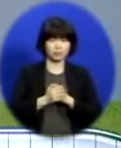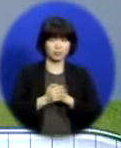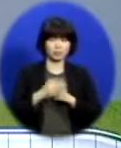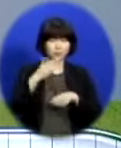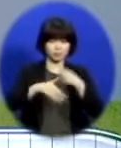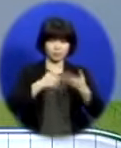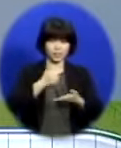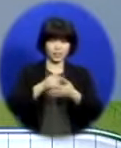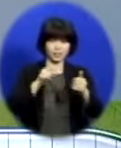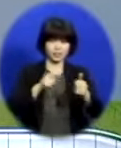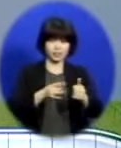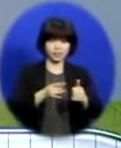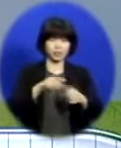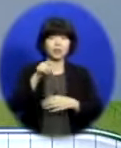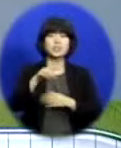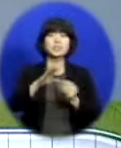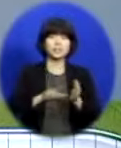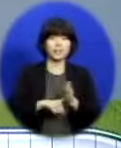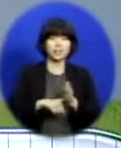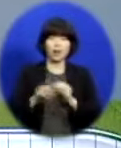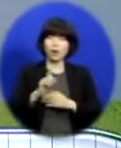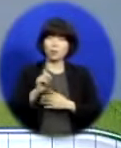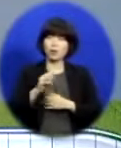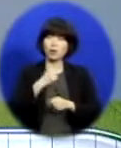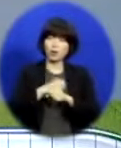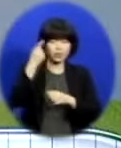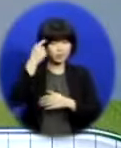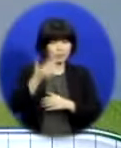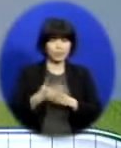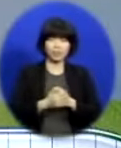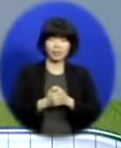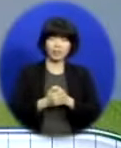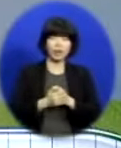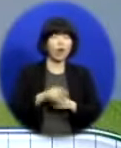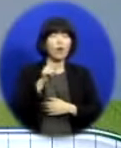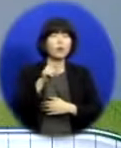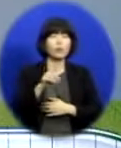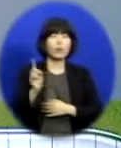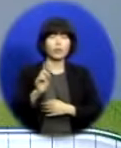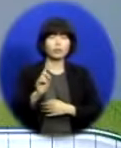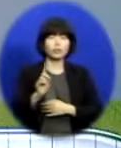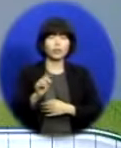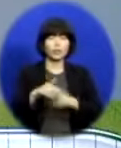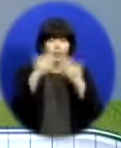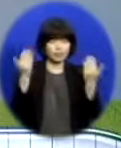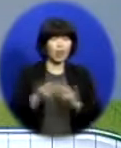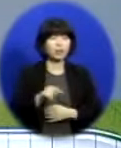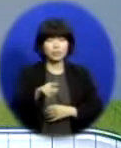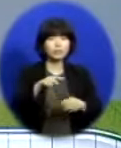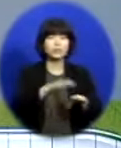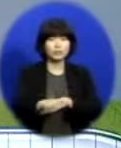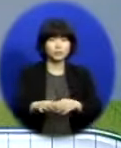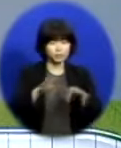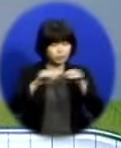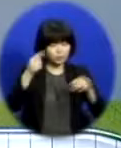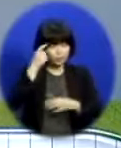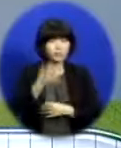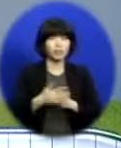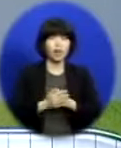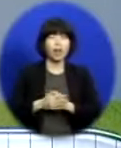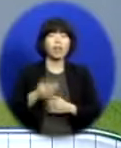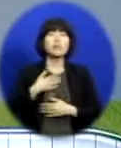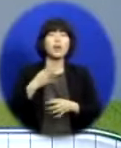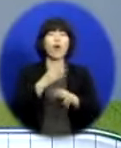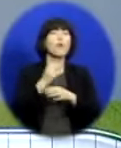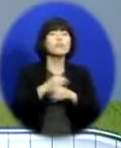하나님께서 그때 뭐라고 하셨을까 너는 어떻게 그렇게 모든 걸 다 그런 식으로 해석하니 내가 언제